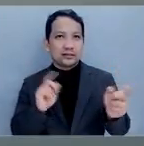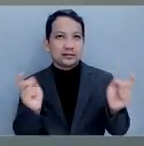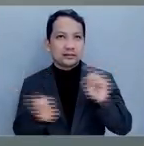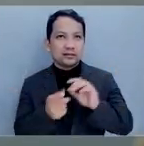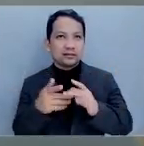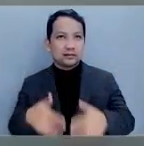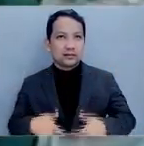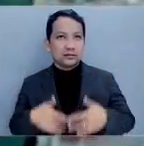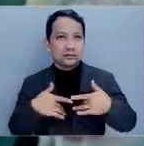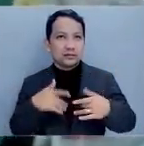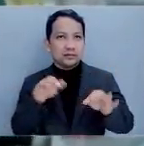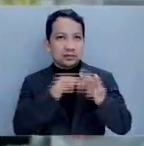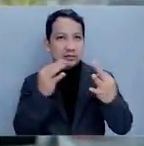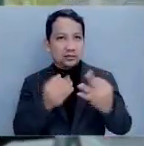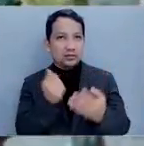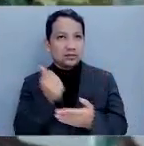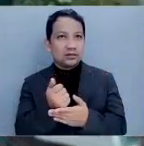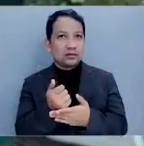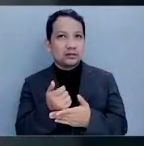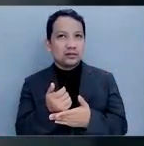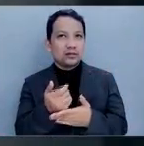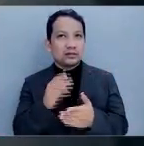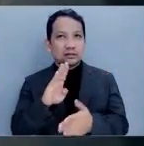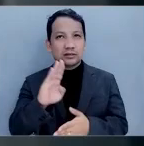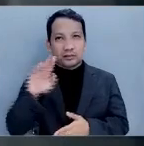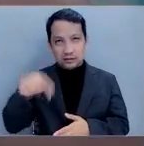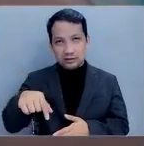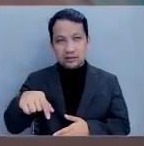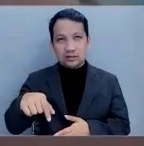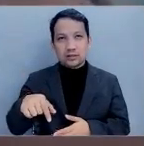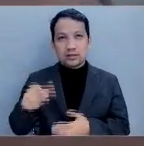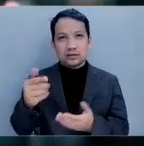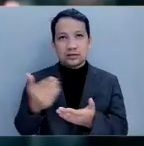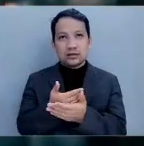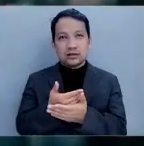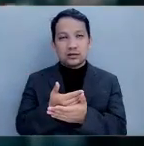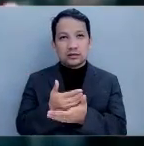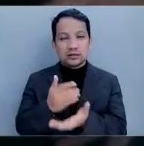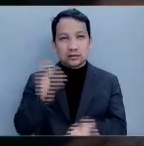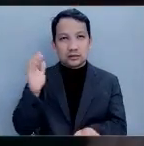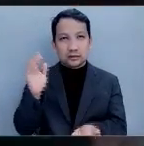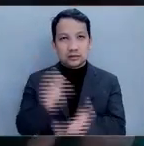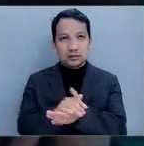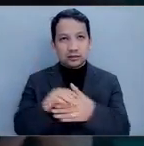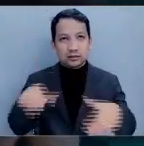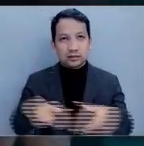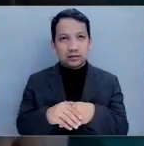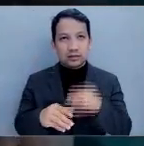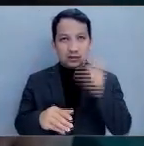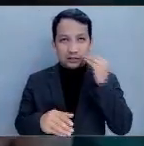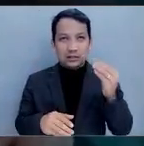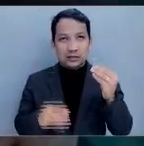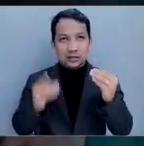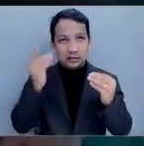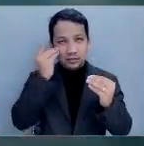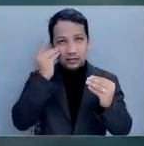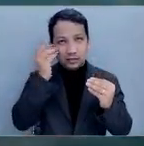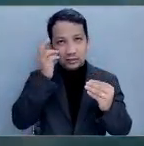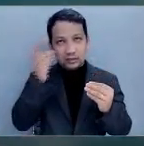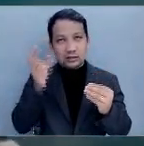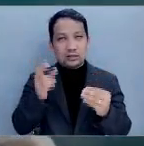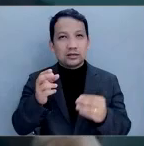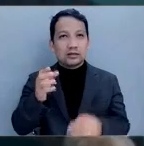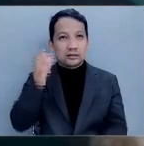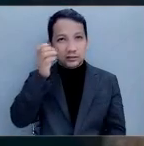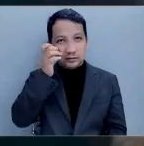buhay ng kanyang pamilya sa Batang Quiapo. Lalo pat kasal ng anak niya sa sering si Mokang kay Don Ramon, played by Christopher